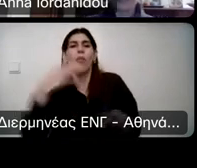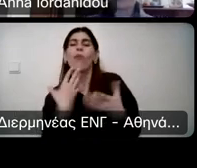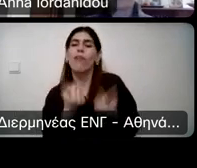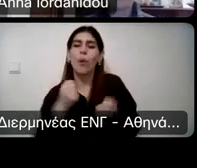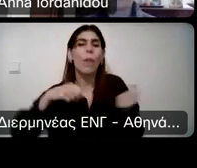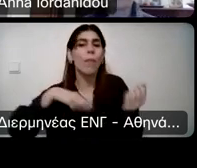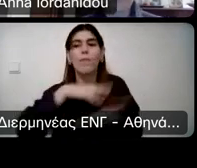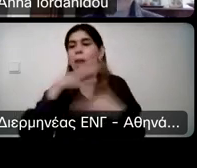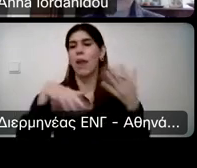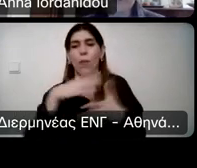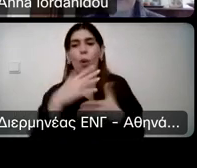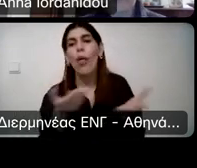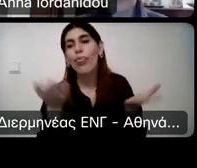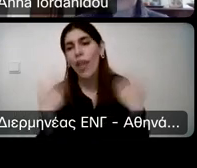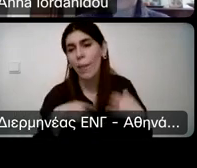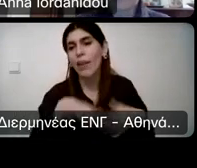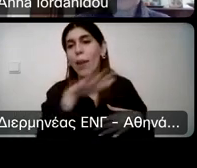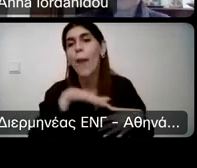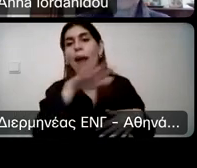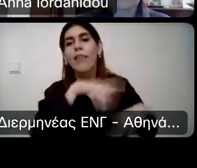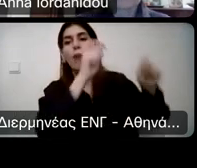είναι μαγική.